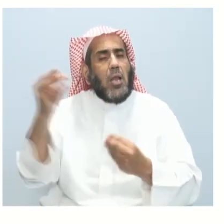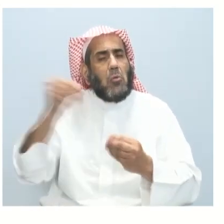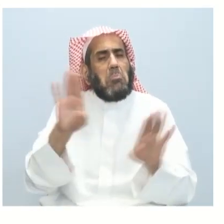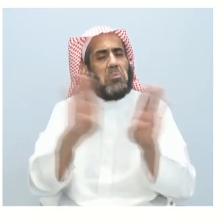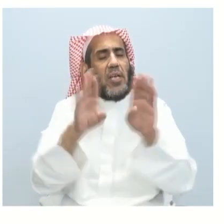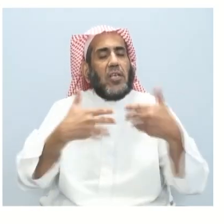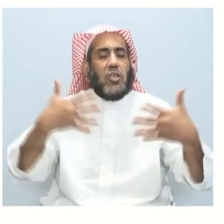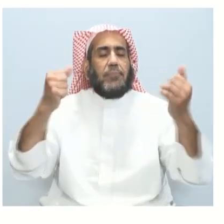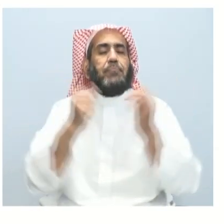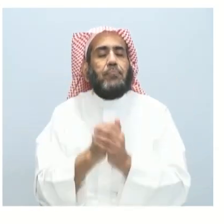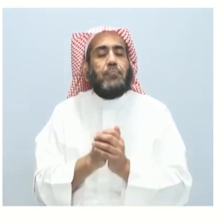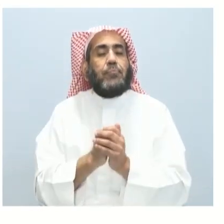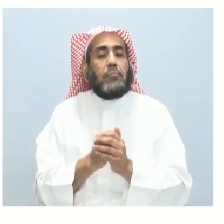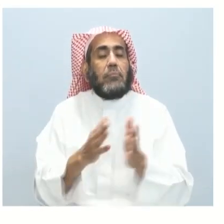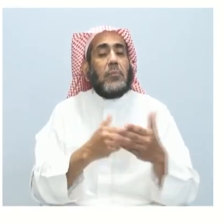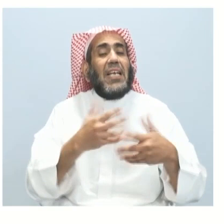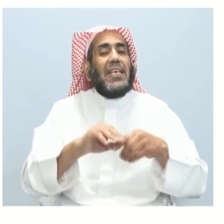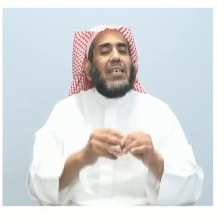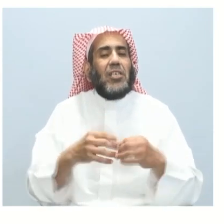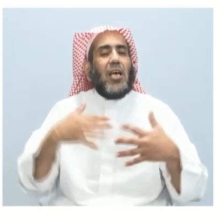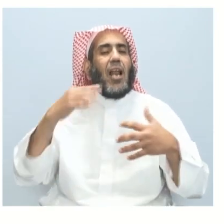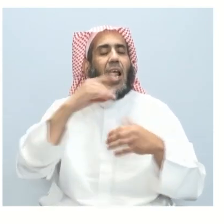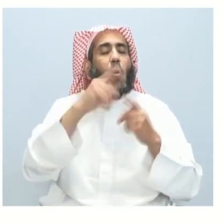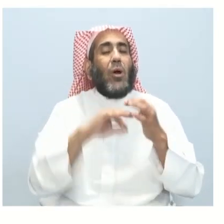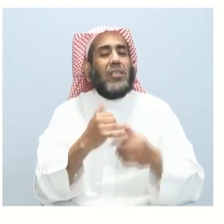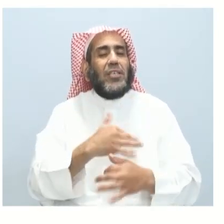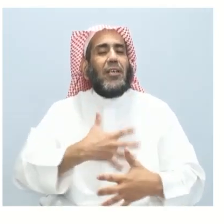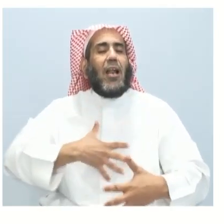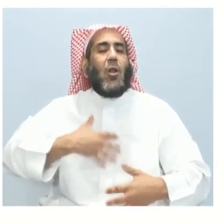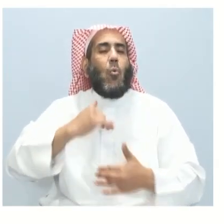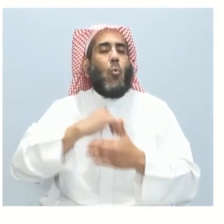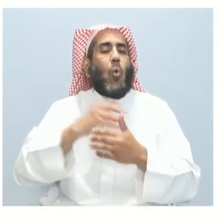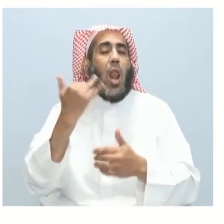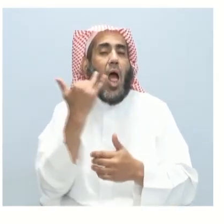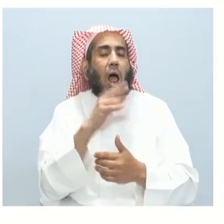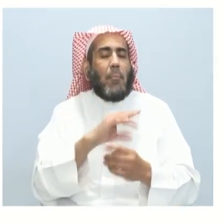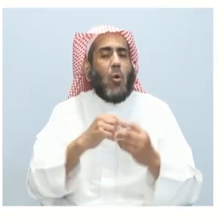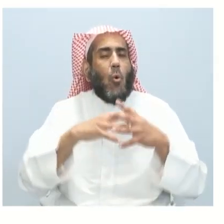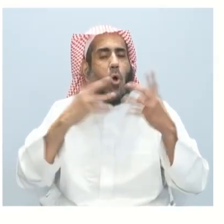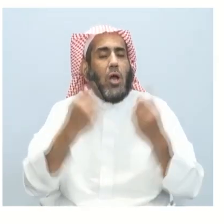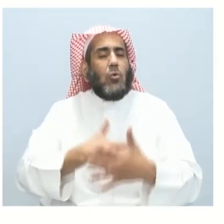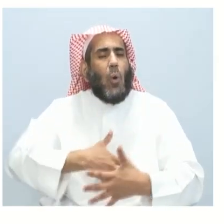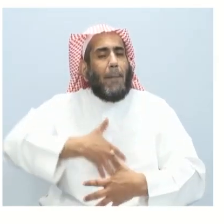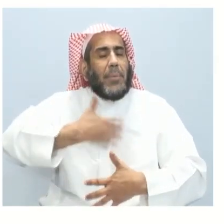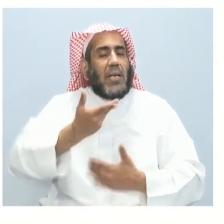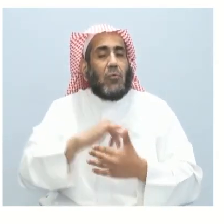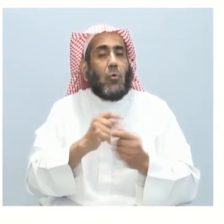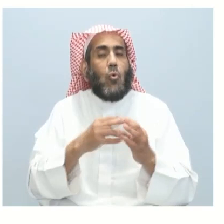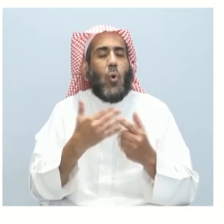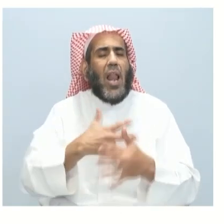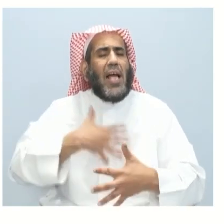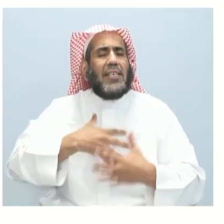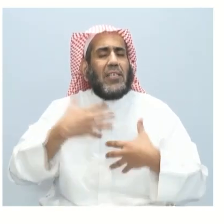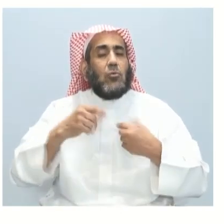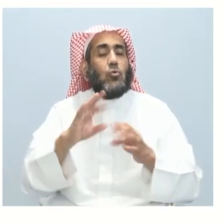بمسرحيات شعريه الشعر الغنائي وهو الشعر العربي الوجداني هو الشعر العربي كله الشعر الذي يعبر عن العواطف الذاتيه واح احاسيس